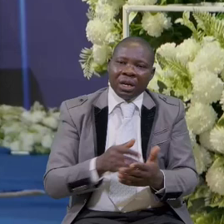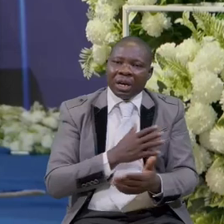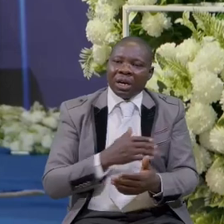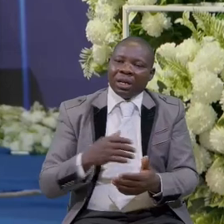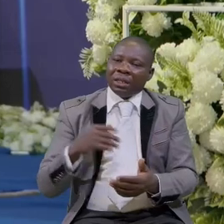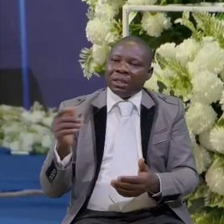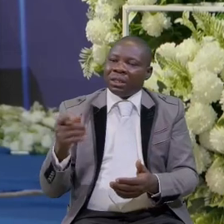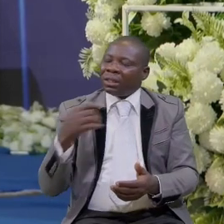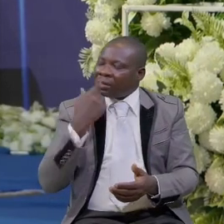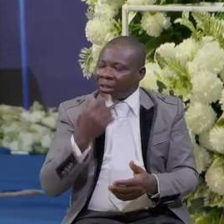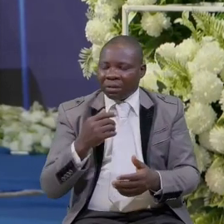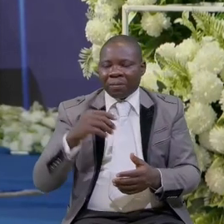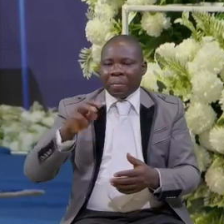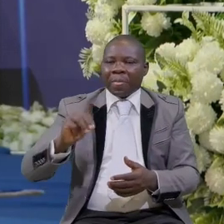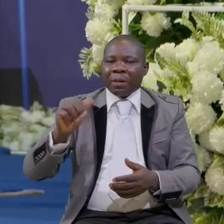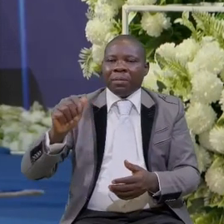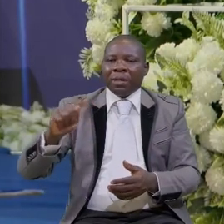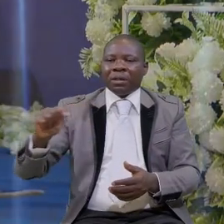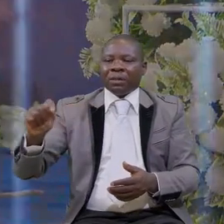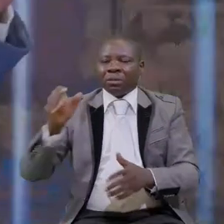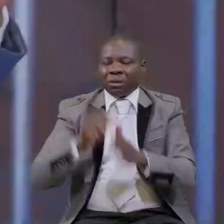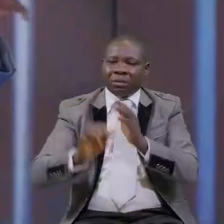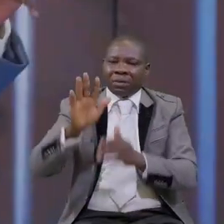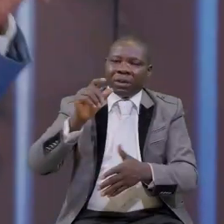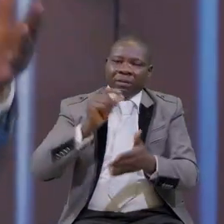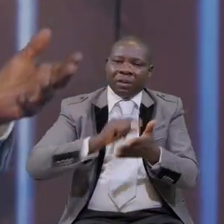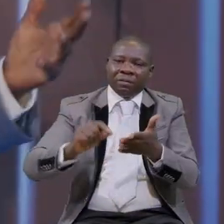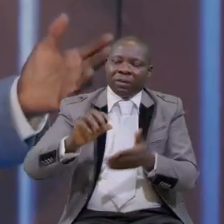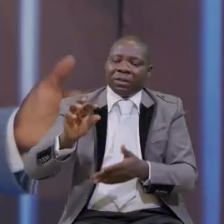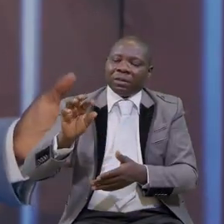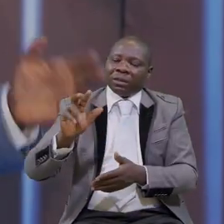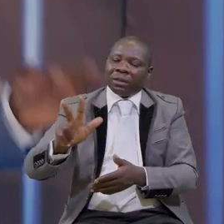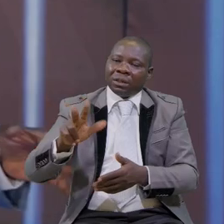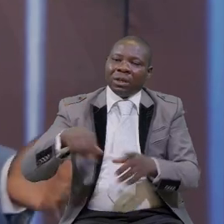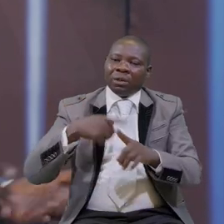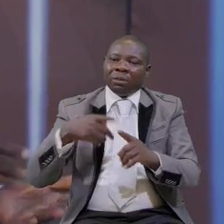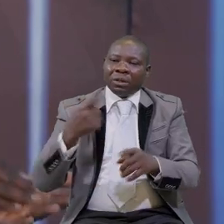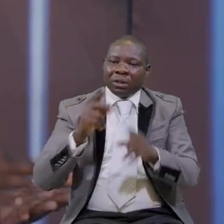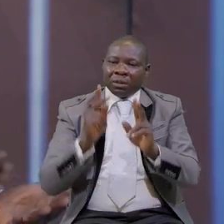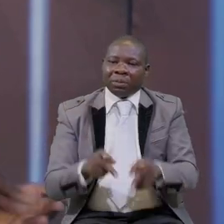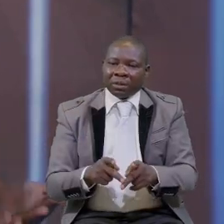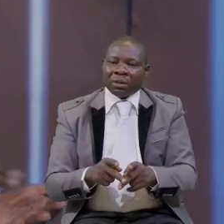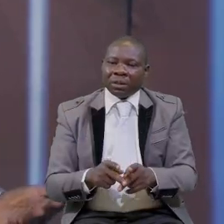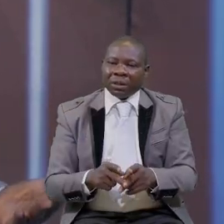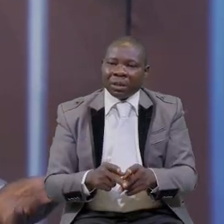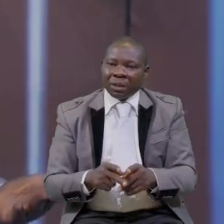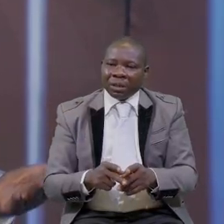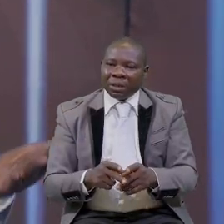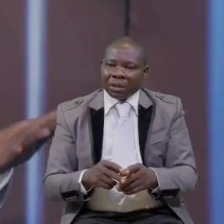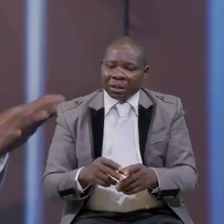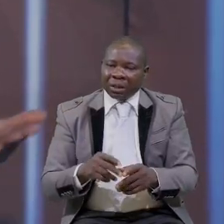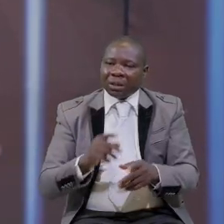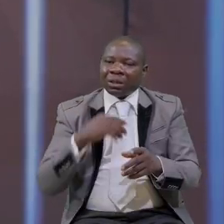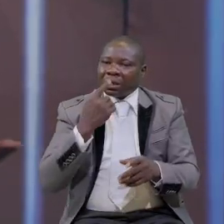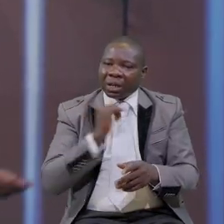on dit Matthieu chapitre 5, verset 3. Je pensais que la personne pose la question, j'étais en ouvrir comme